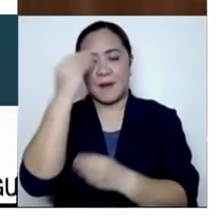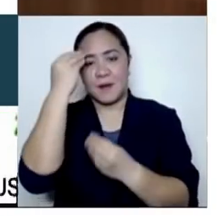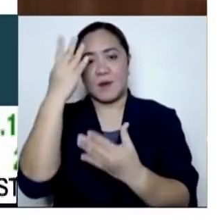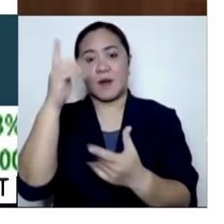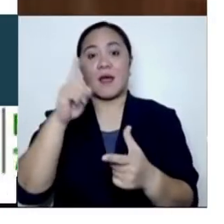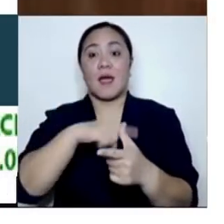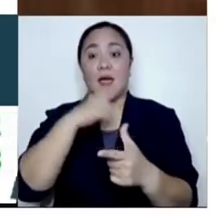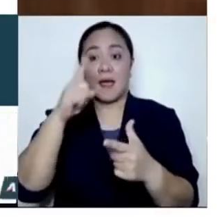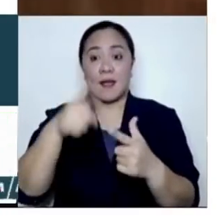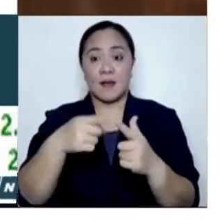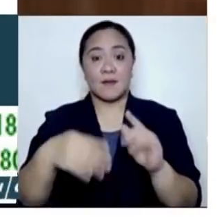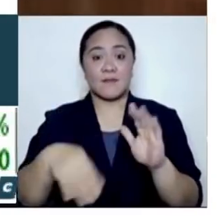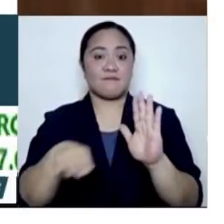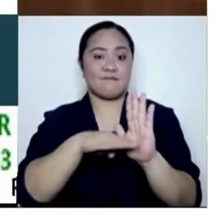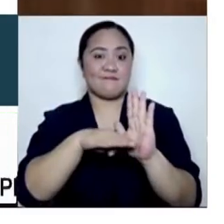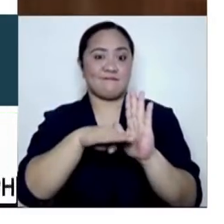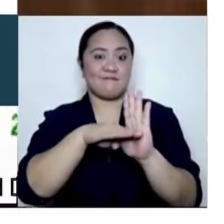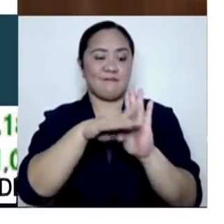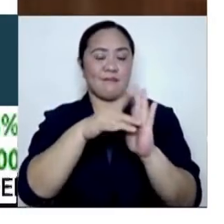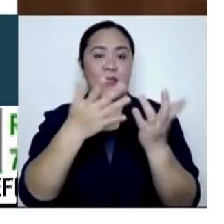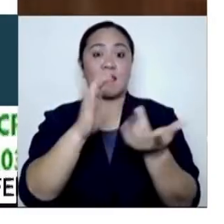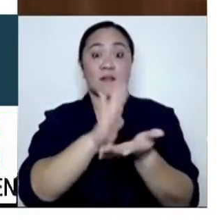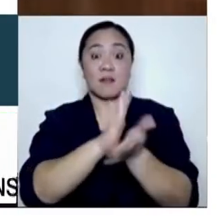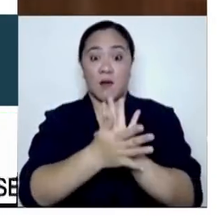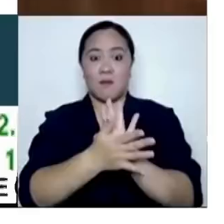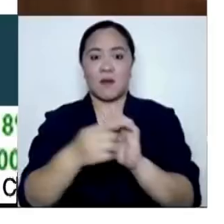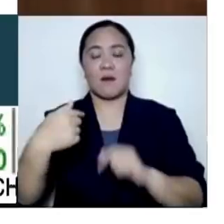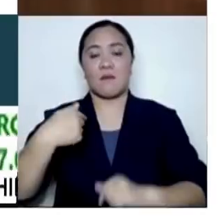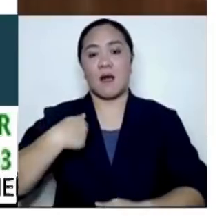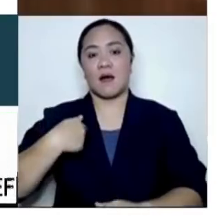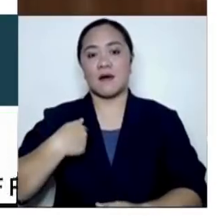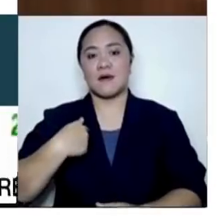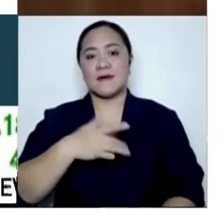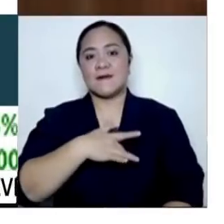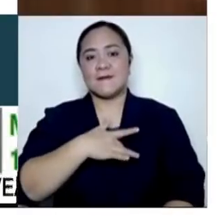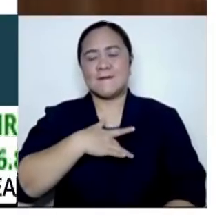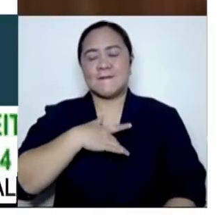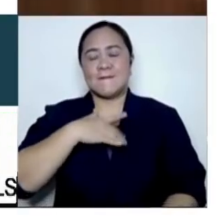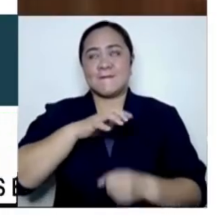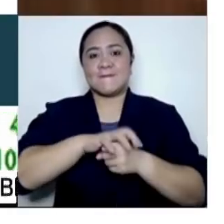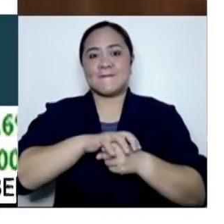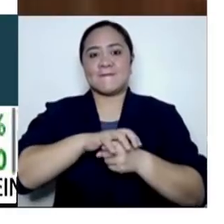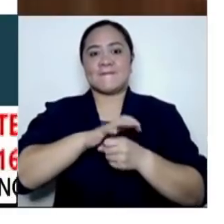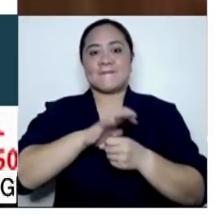ang aking volume nung nakita ko na nagsisinungaling na naman si Wang.